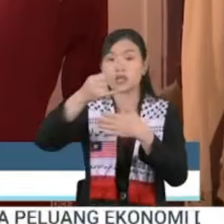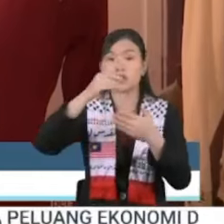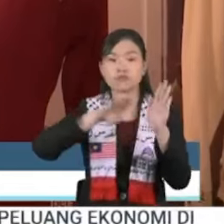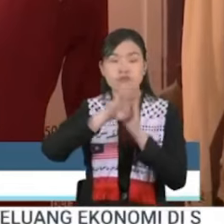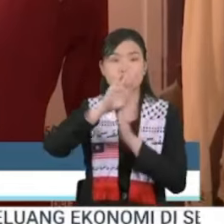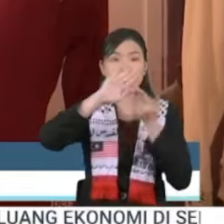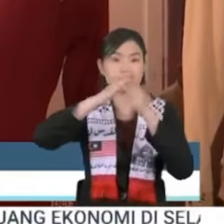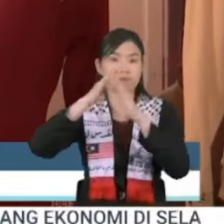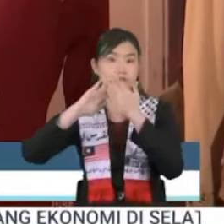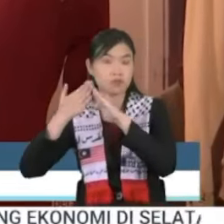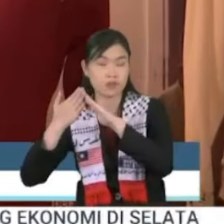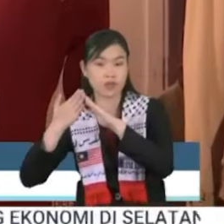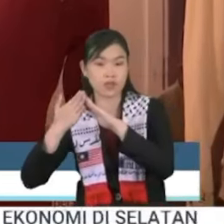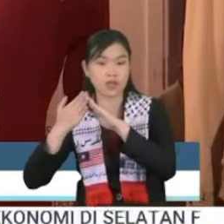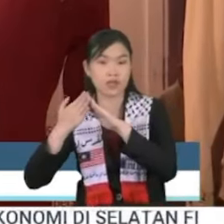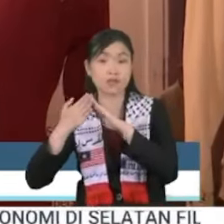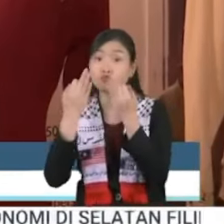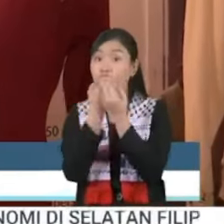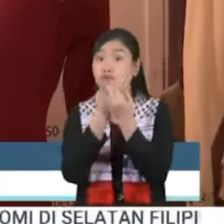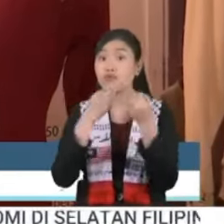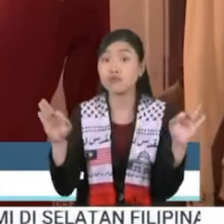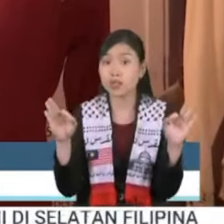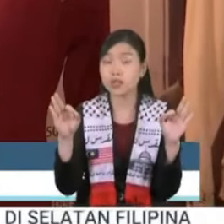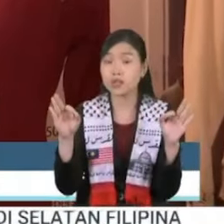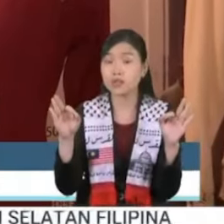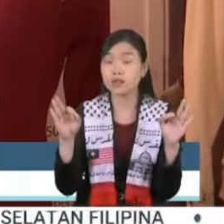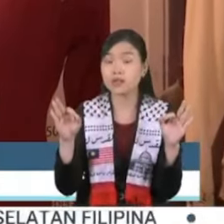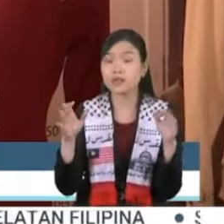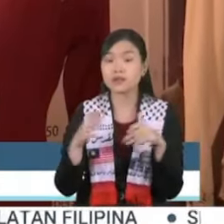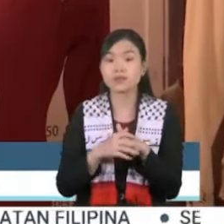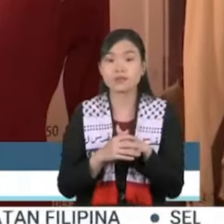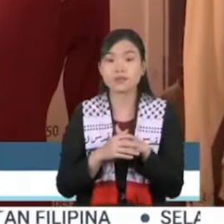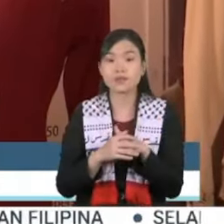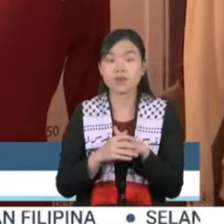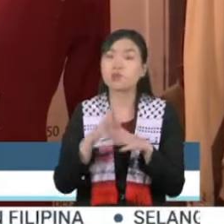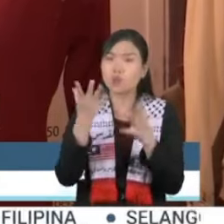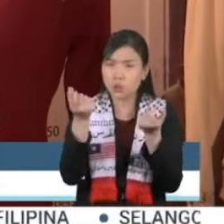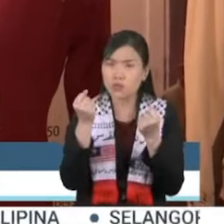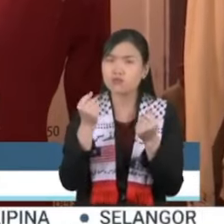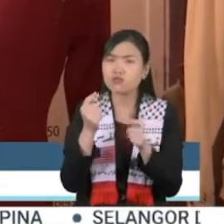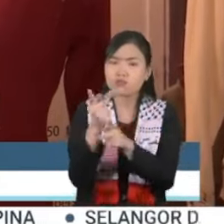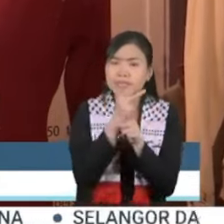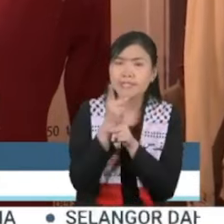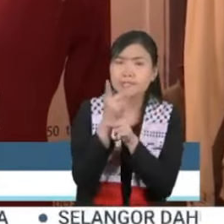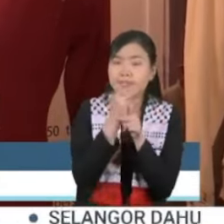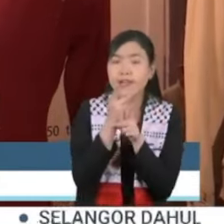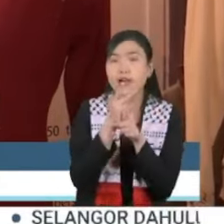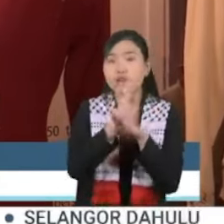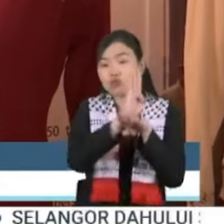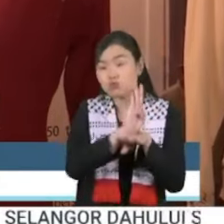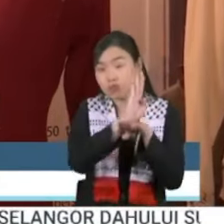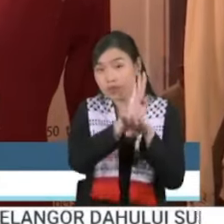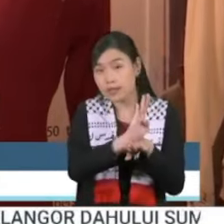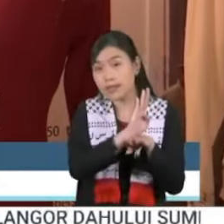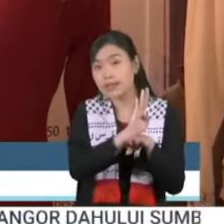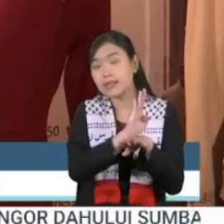komuniti dilaksanakan secara percuma kepada itu, kepada komuniti, dalam memelihara, dalam usaha kita memelihara dan juga